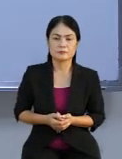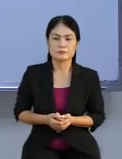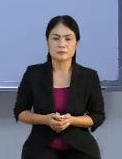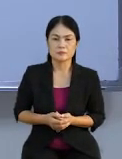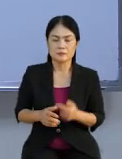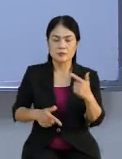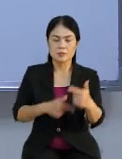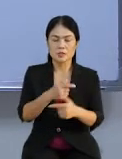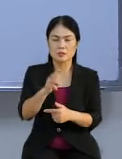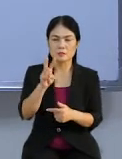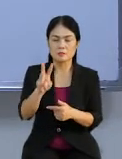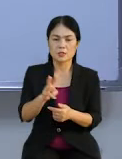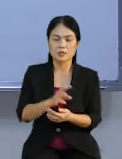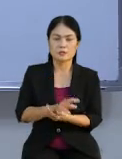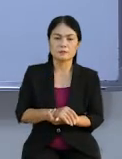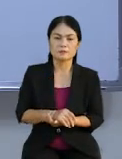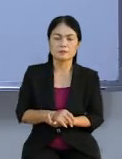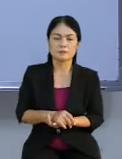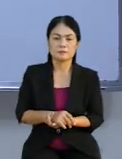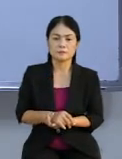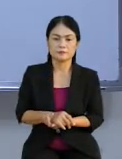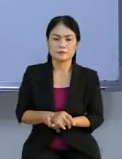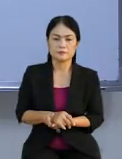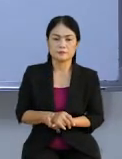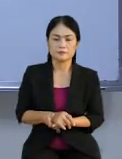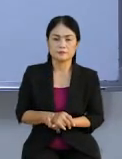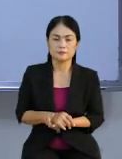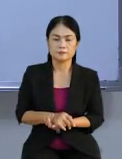bà chấm hiên thị bảy